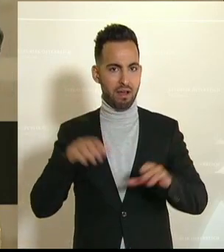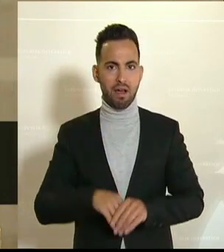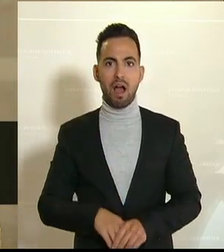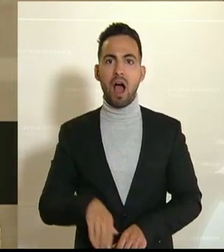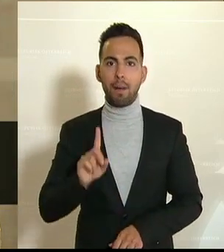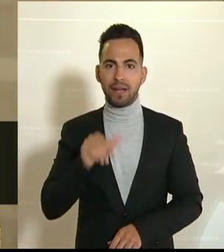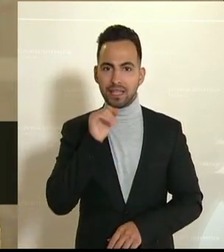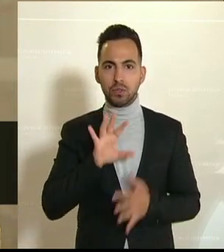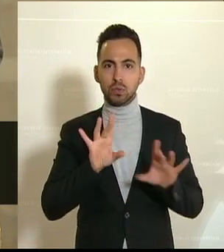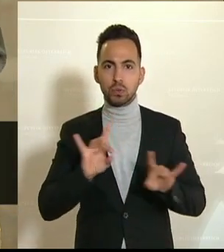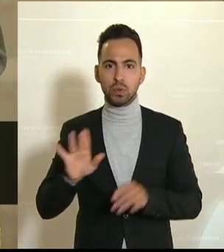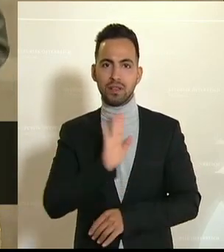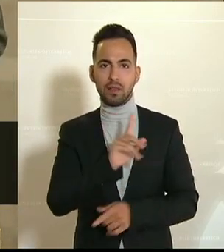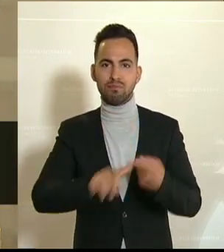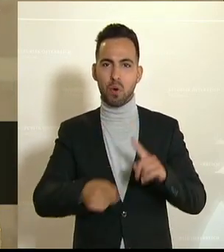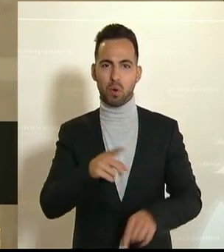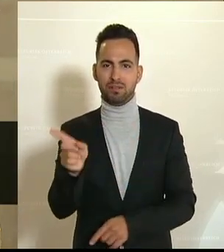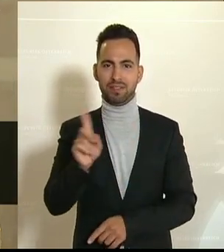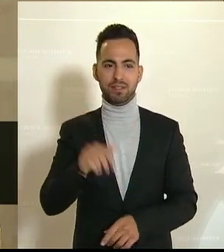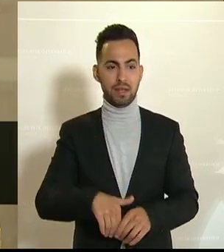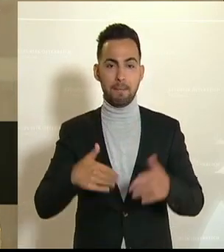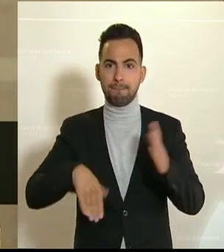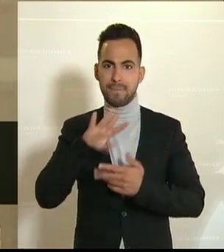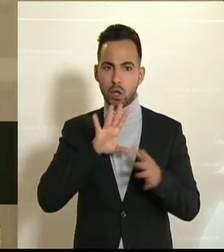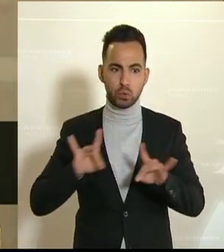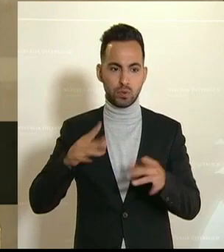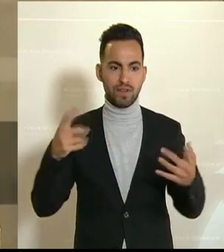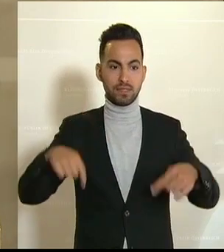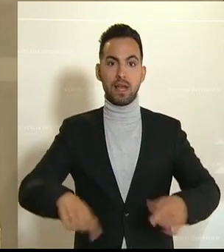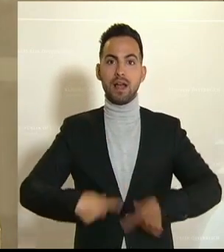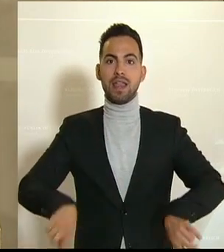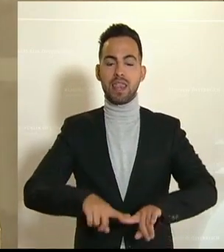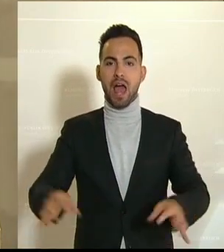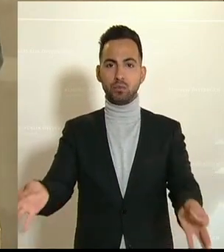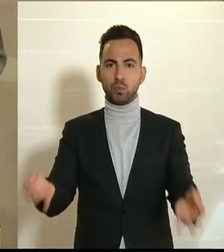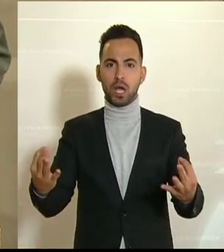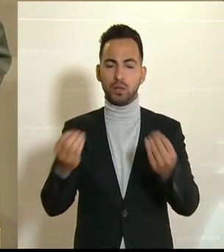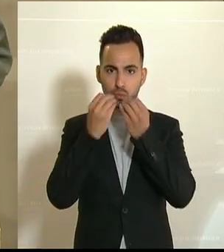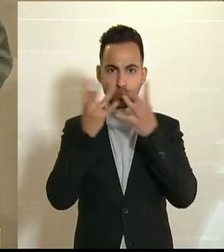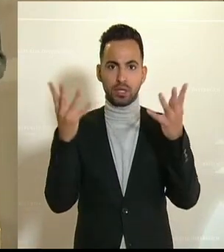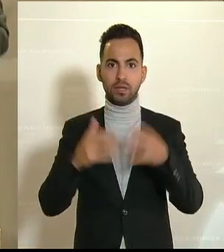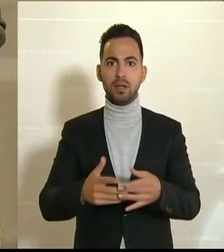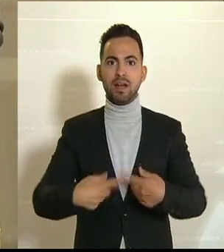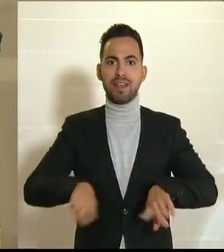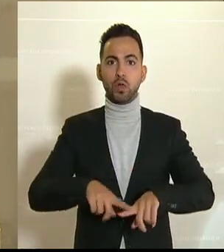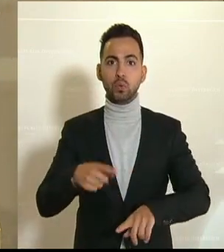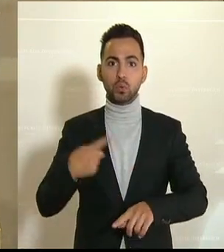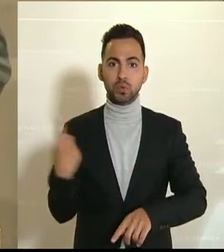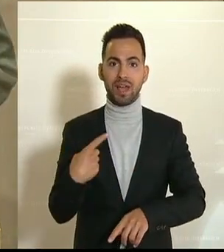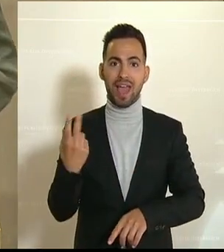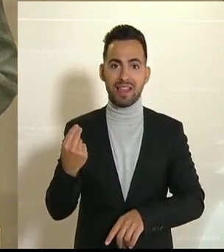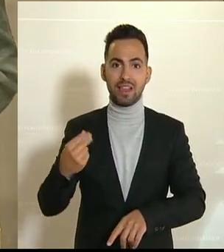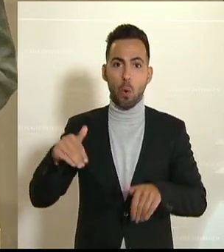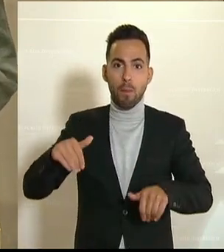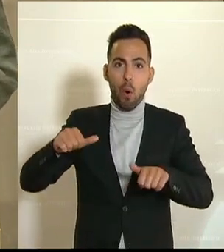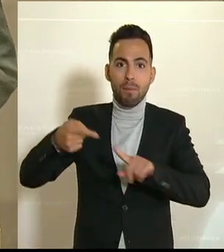nicht an Ihrer Politik liegt. Das liegt daran, dass wir in einem großartigen Land leben. In einem großartigen Land, das unsere Eltern, unsere